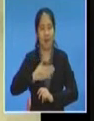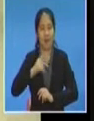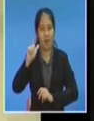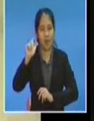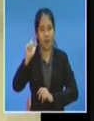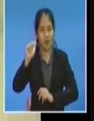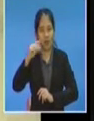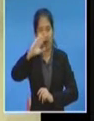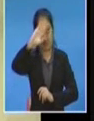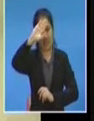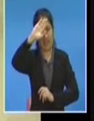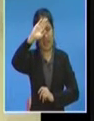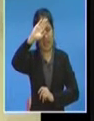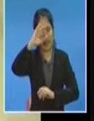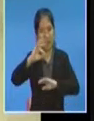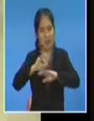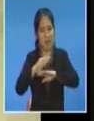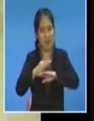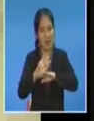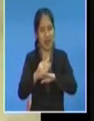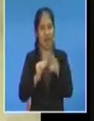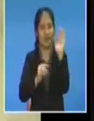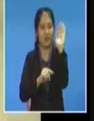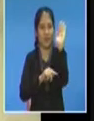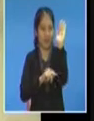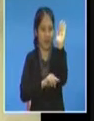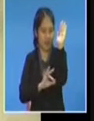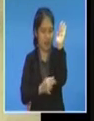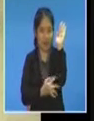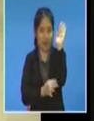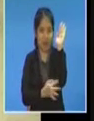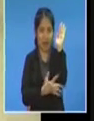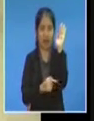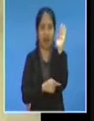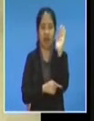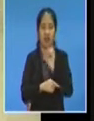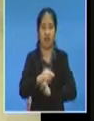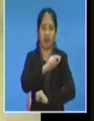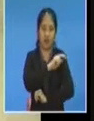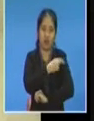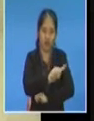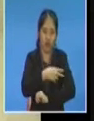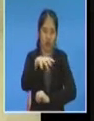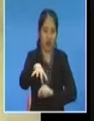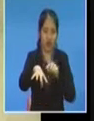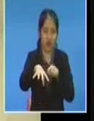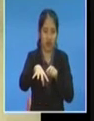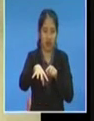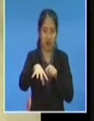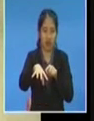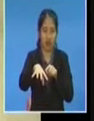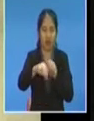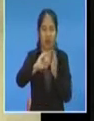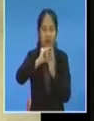ที่แผ่นหลังฮะตรงก้นกบฮะรักษาอยู่โรงพยาบาลต่างจังหวัดก็เป็นโรงพยาบาลระดับศูนย์นะครับ